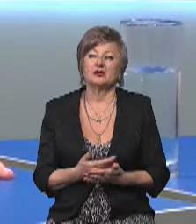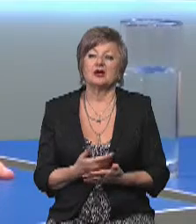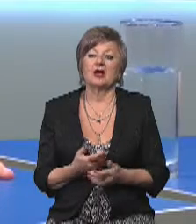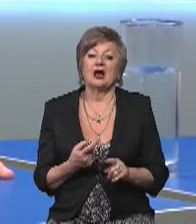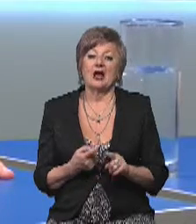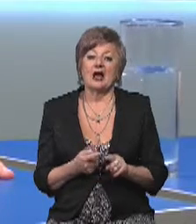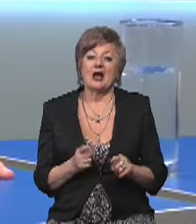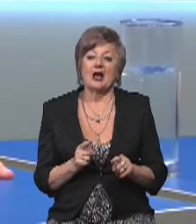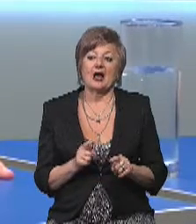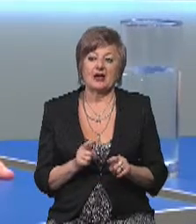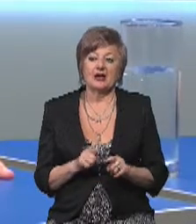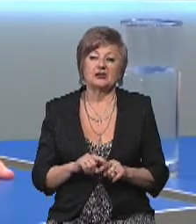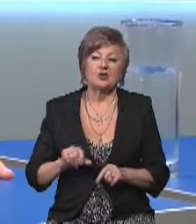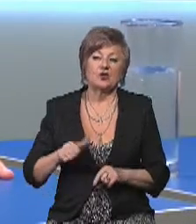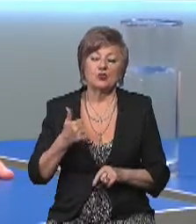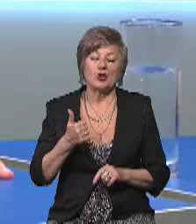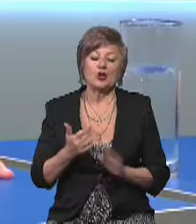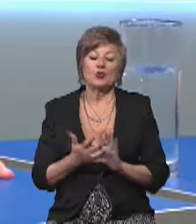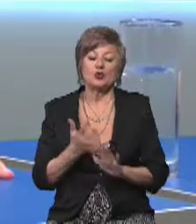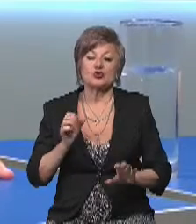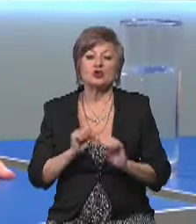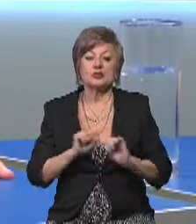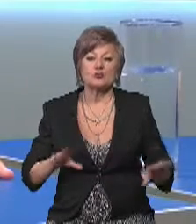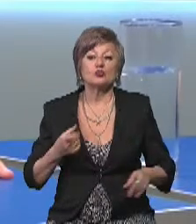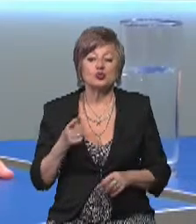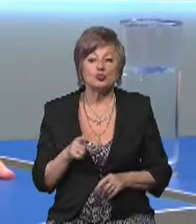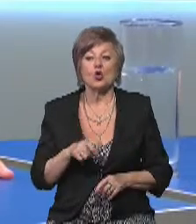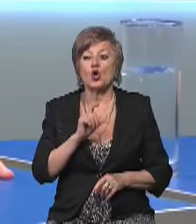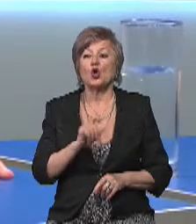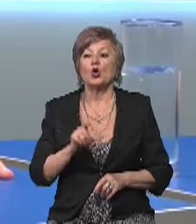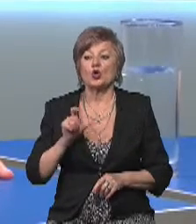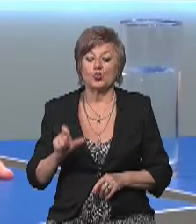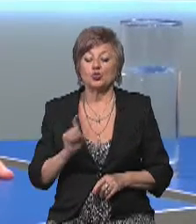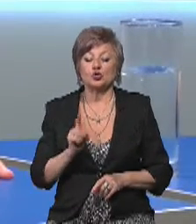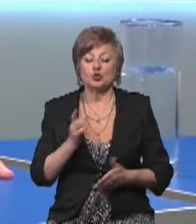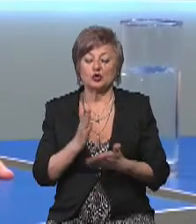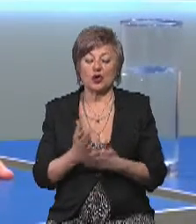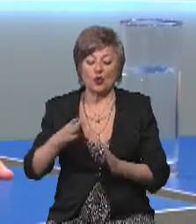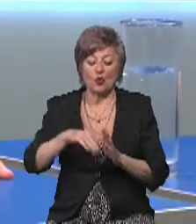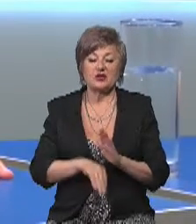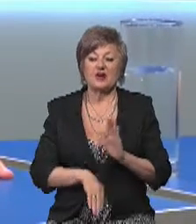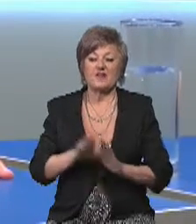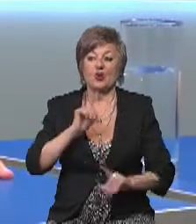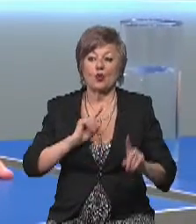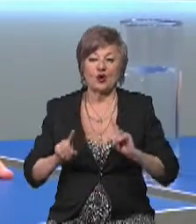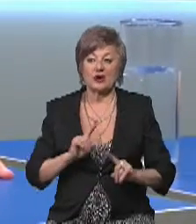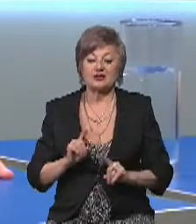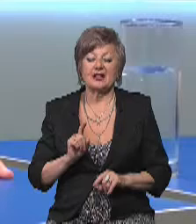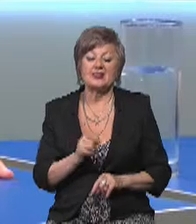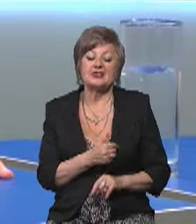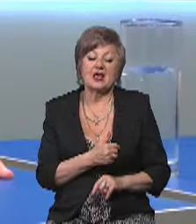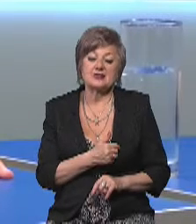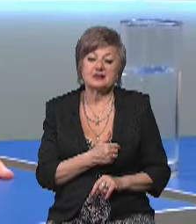це розпад був в першу чергу тому, що люди, які знаходились в Верховній Раді і не тільки, не